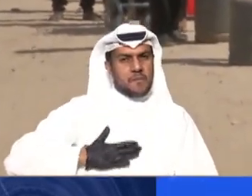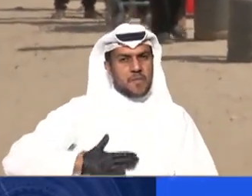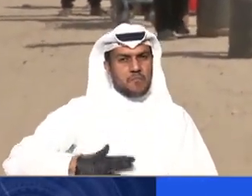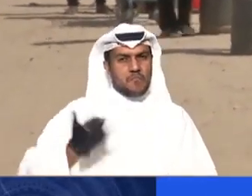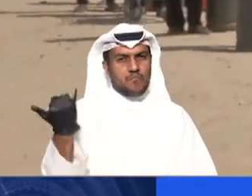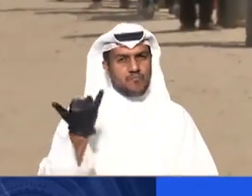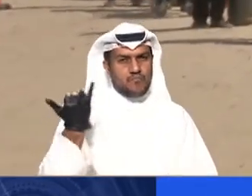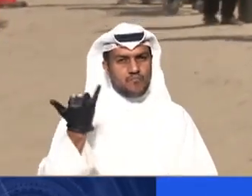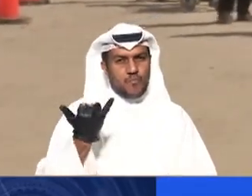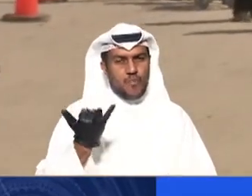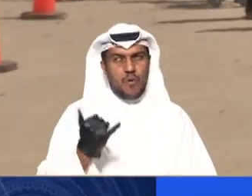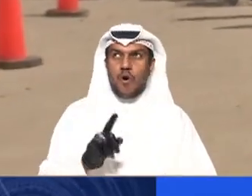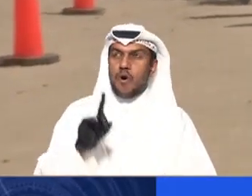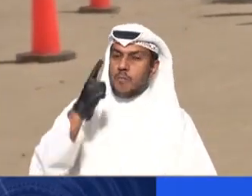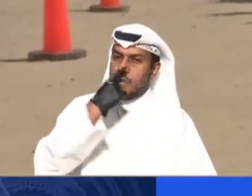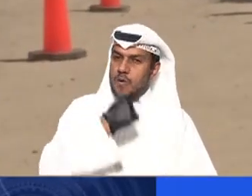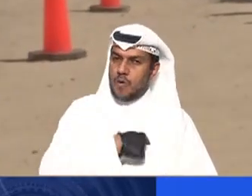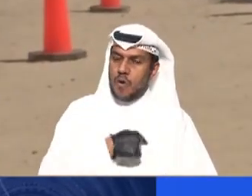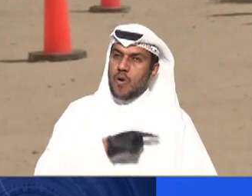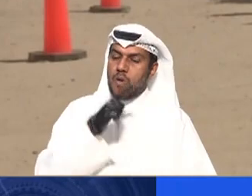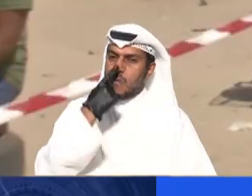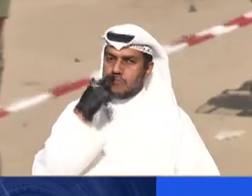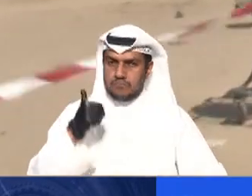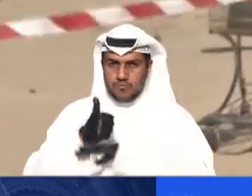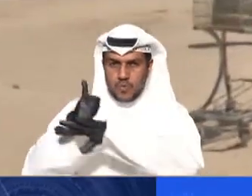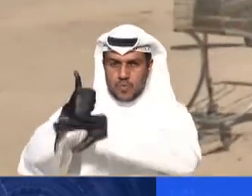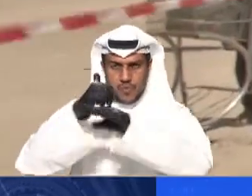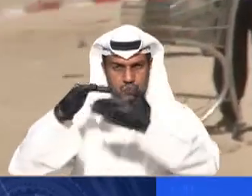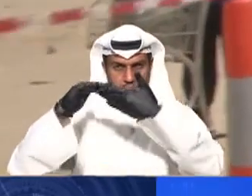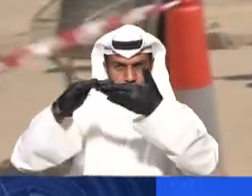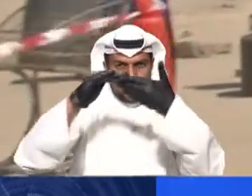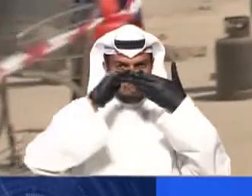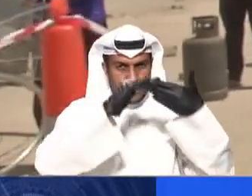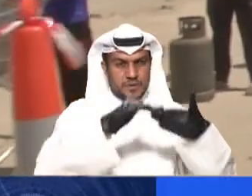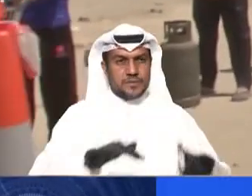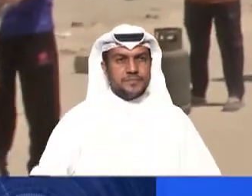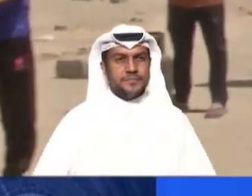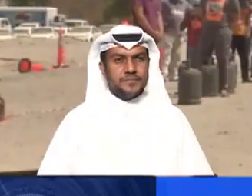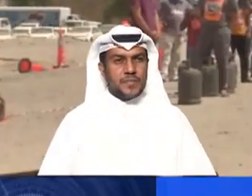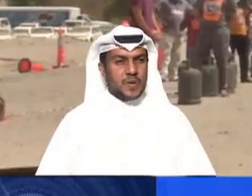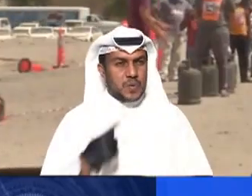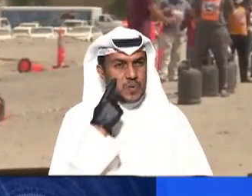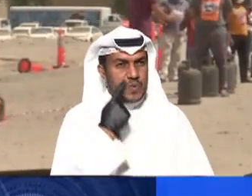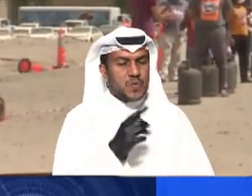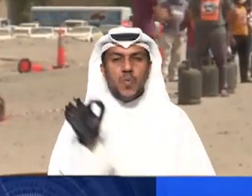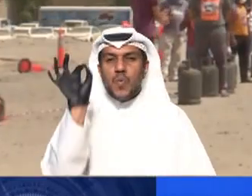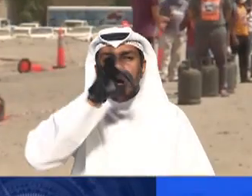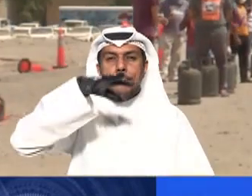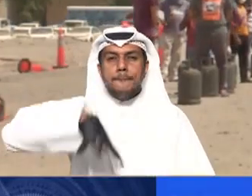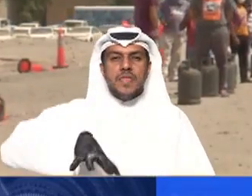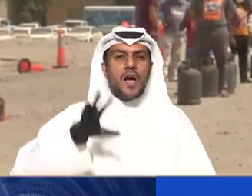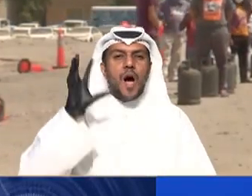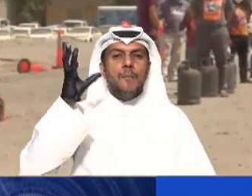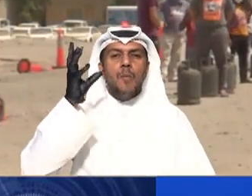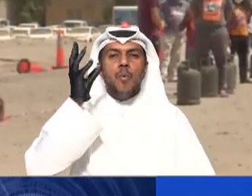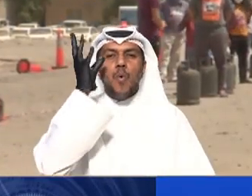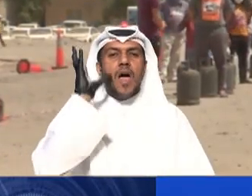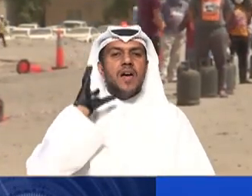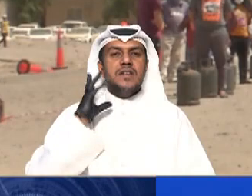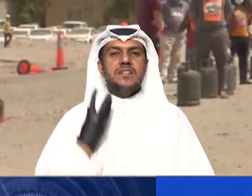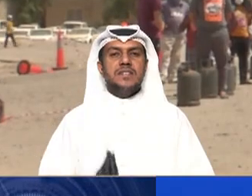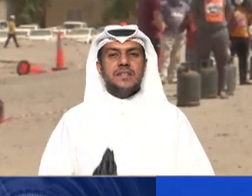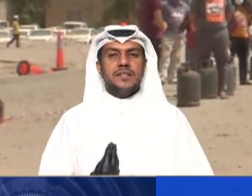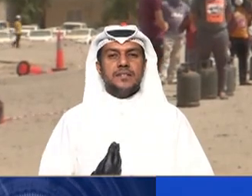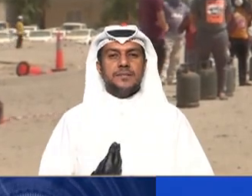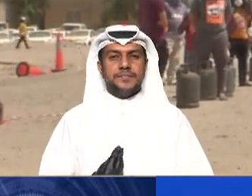اسطوانات الغاز. هكذا كان المشهد في منطقة المهبولة. توزيع الغاز يعني توصيل المنازل